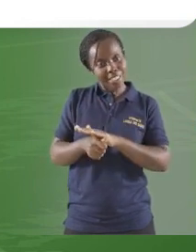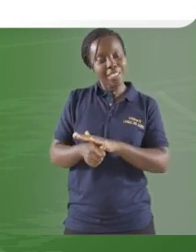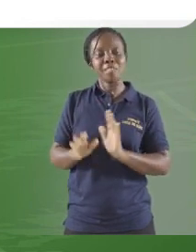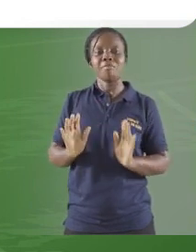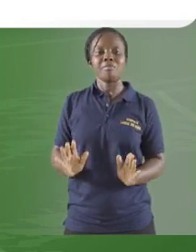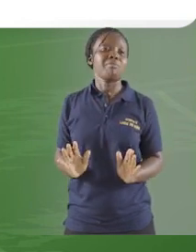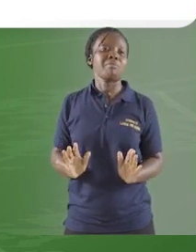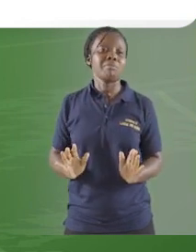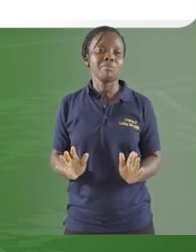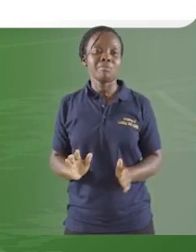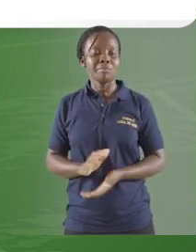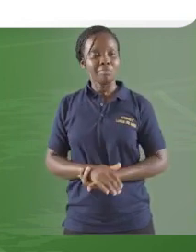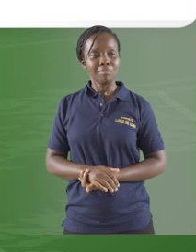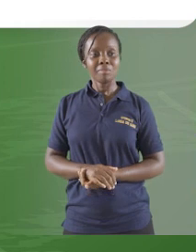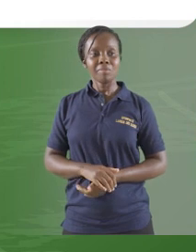récessive